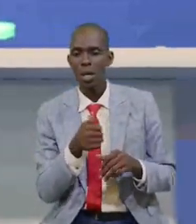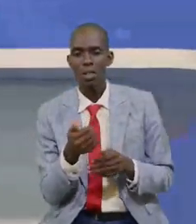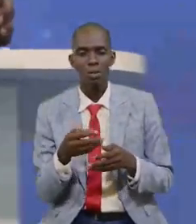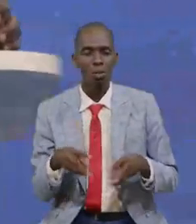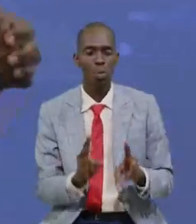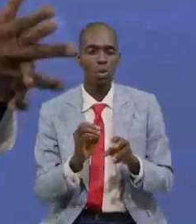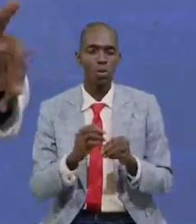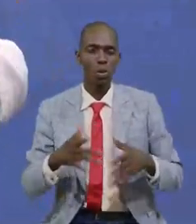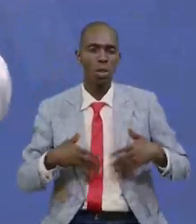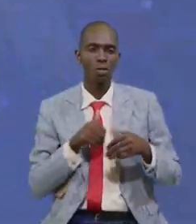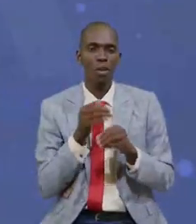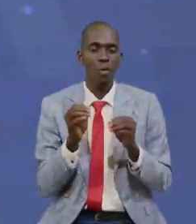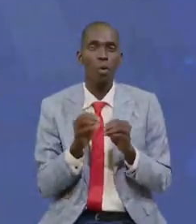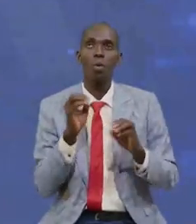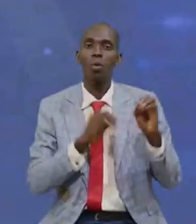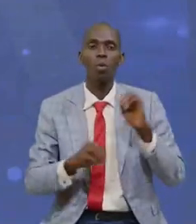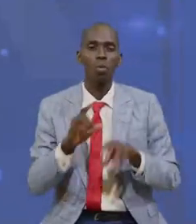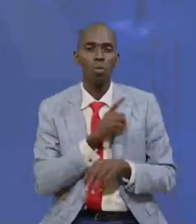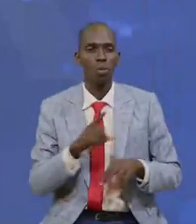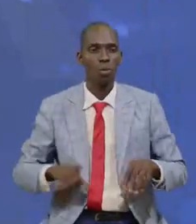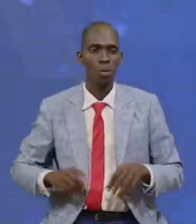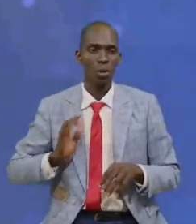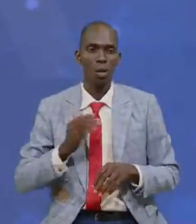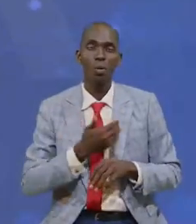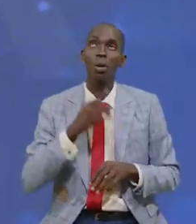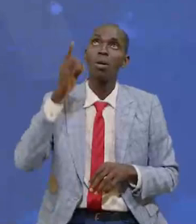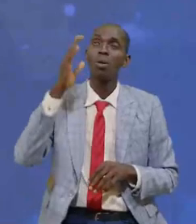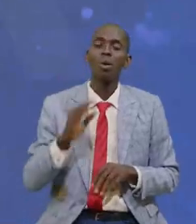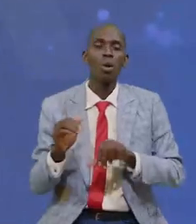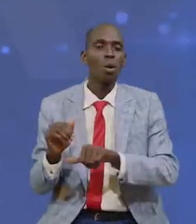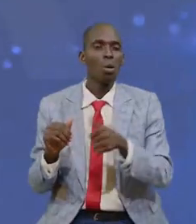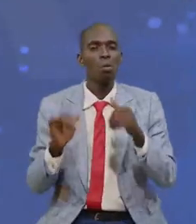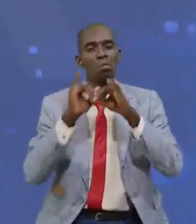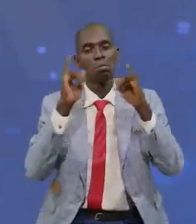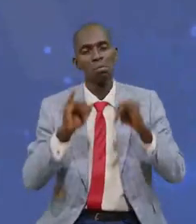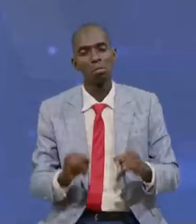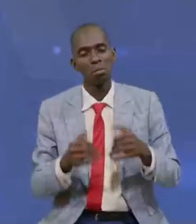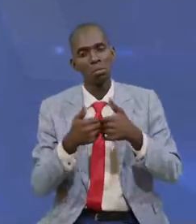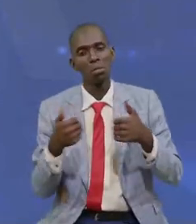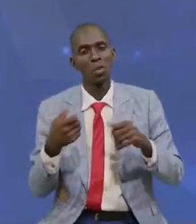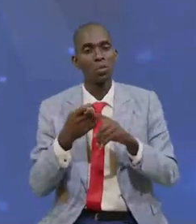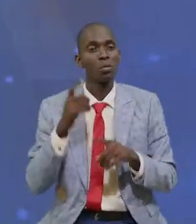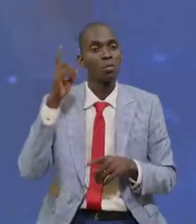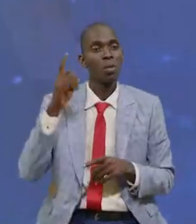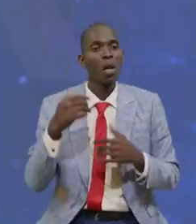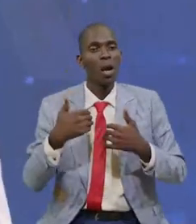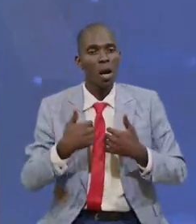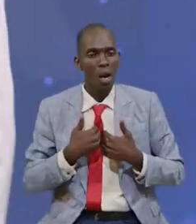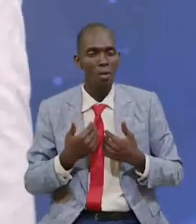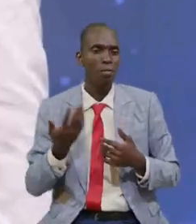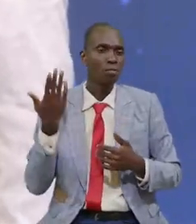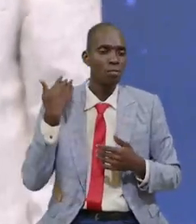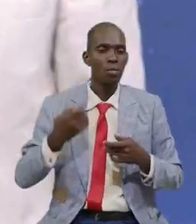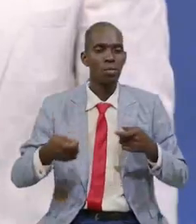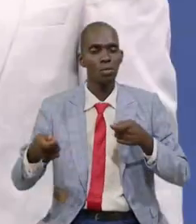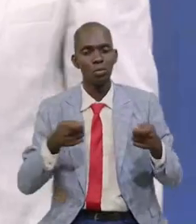n'a plus de portion, n'a plus part à ta vie. Et éternel notre Dieu, d'autres maîtres que toi ont dominé